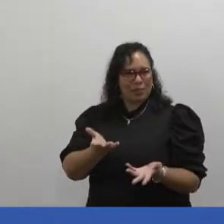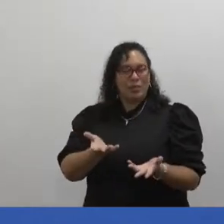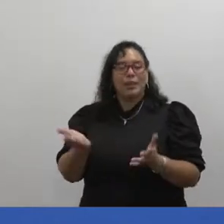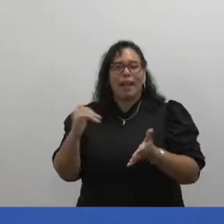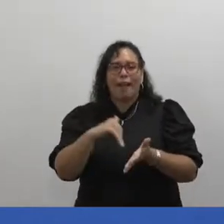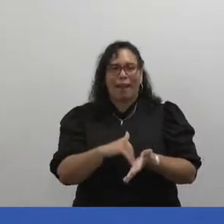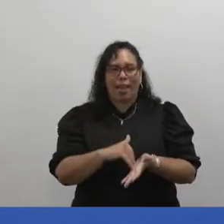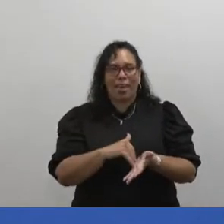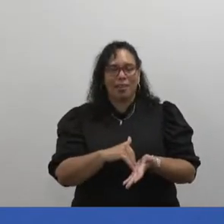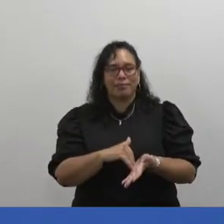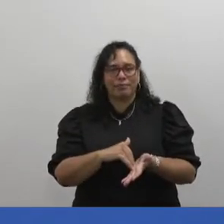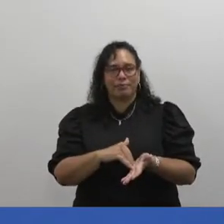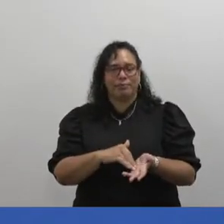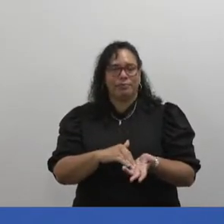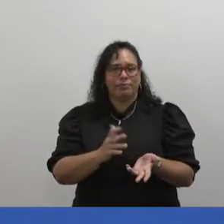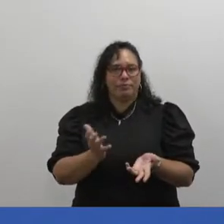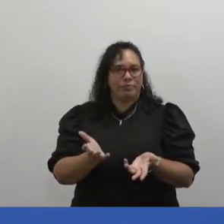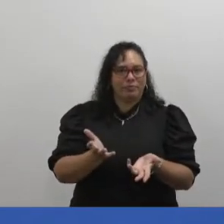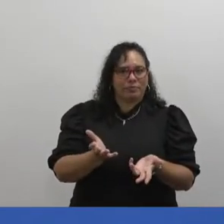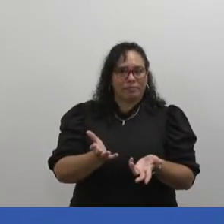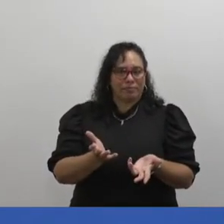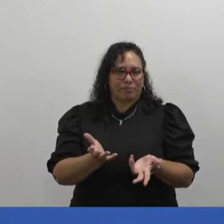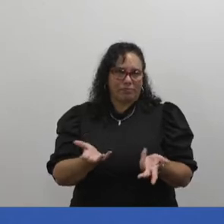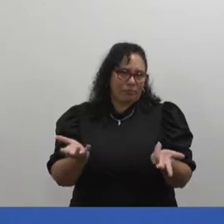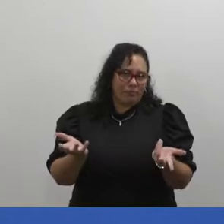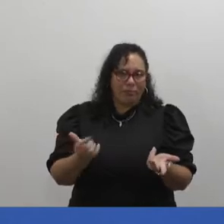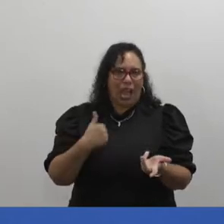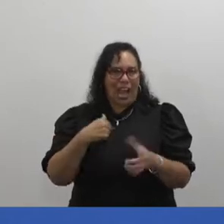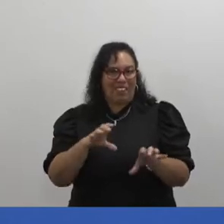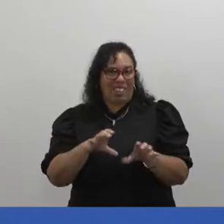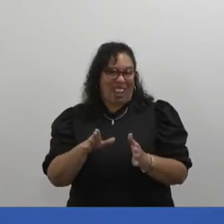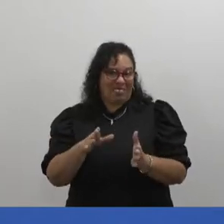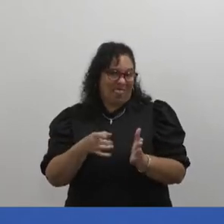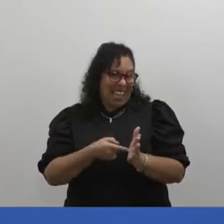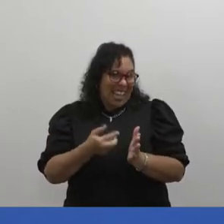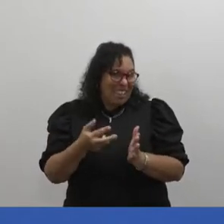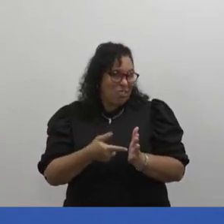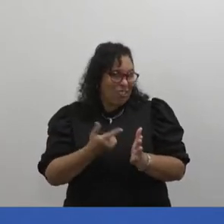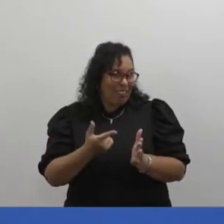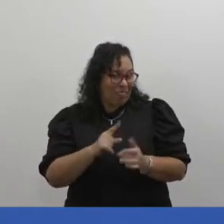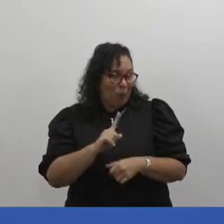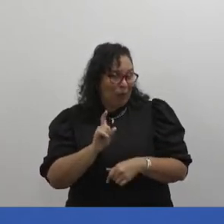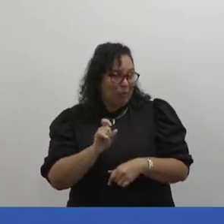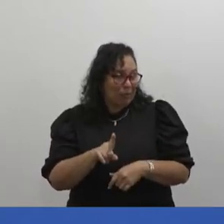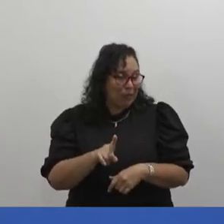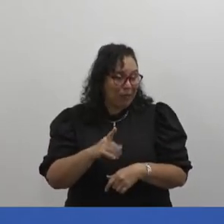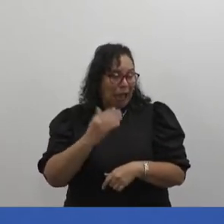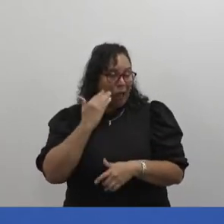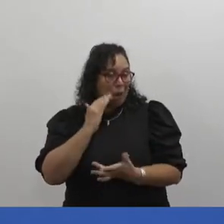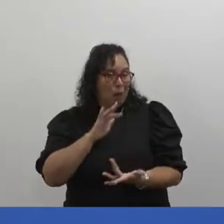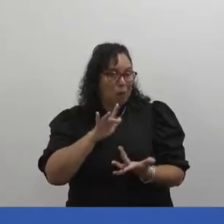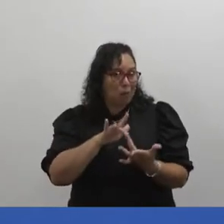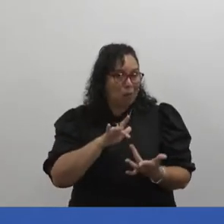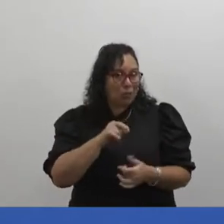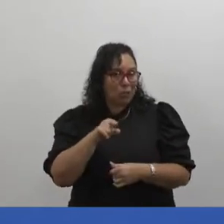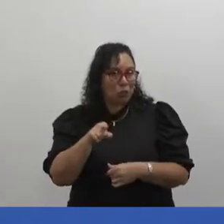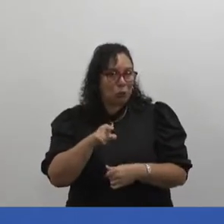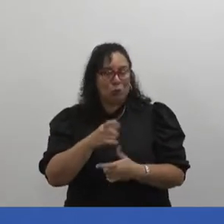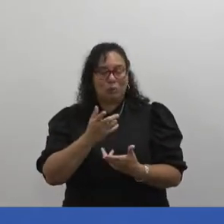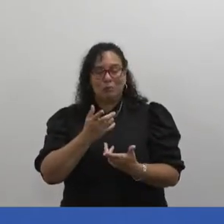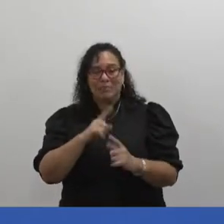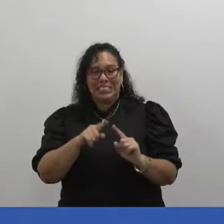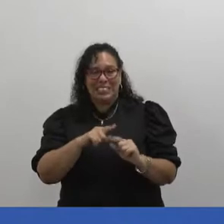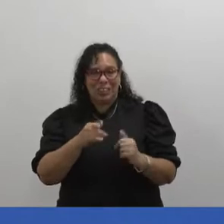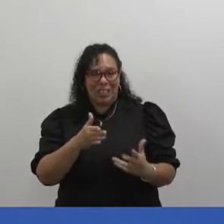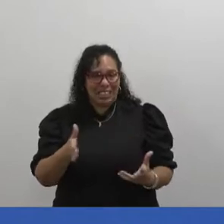không có nạ cam ca bao dương tích cứ dương xe email nhà từ bốc lực nơi cao nâng ở cái đơn thay dương từ thuộc bàn xâm